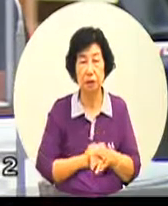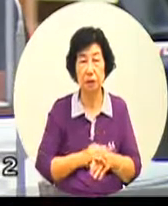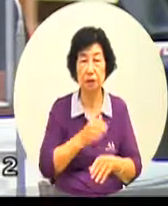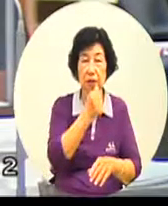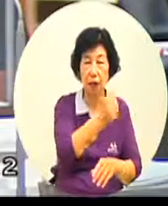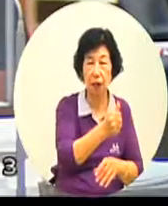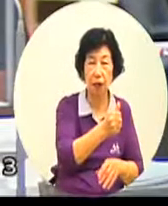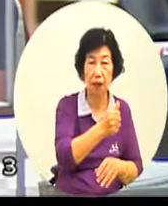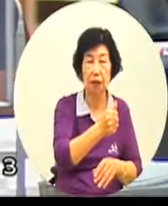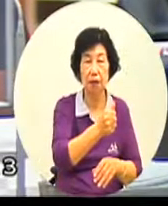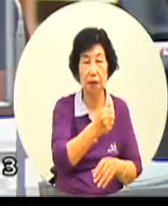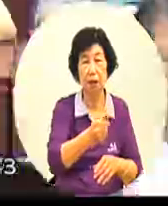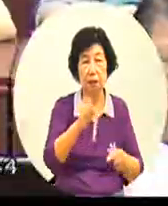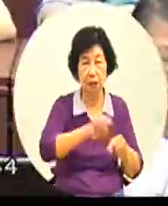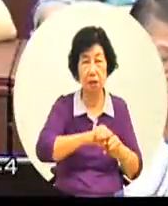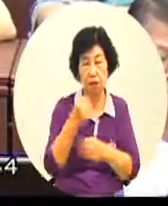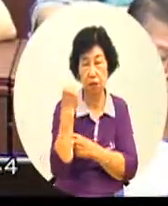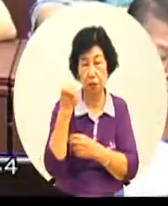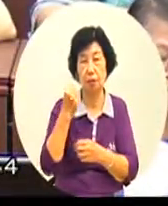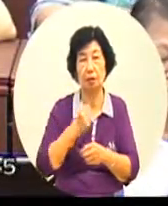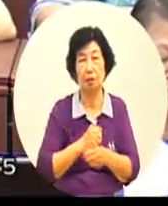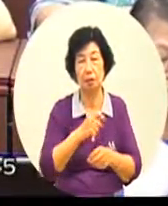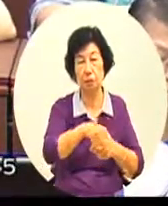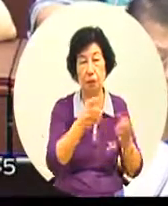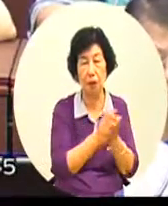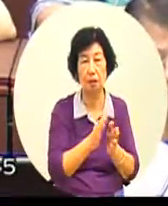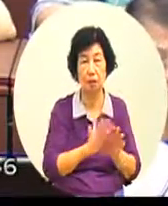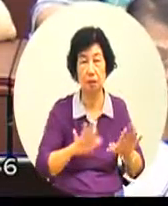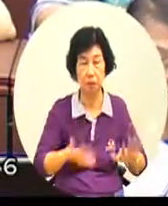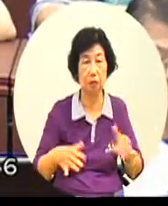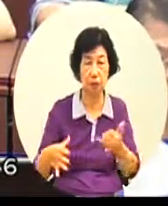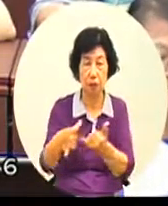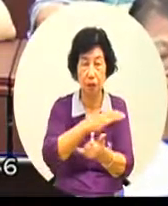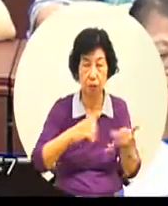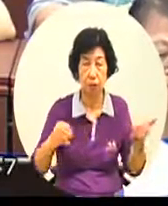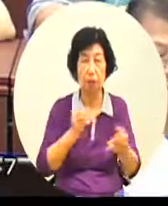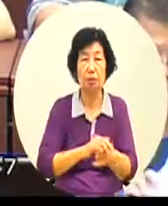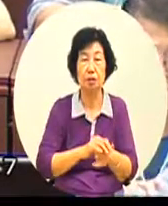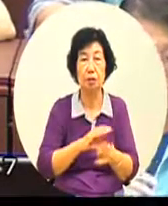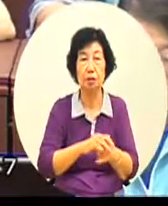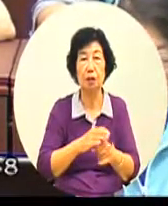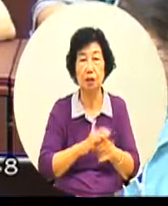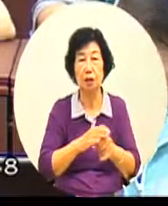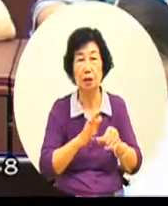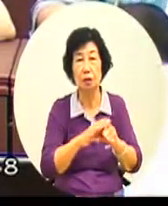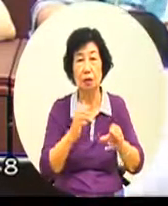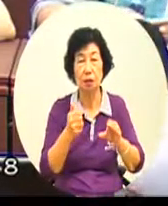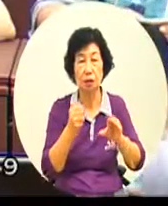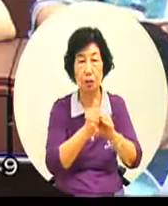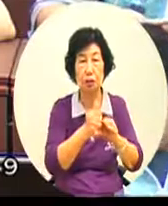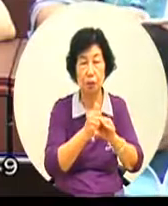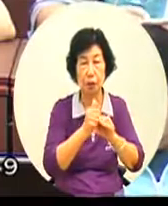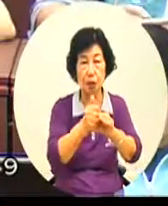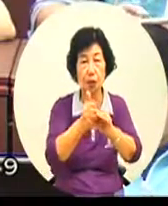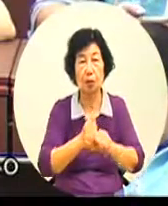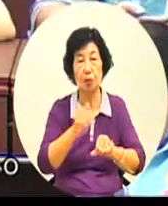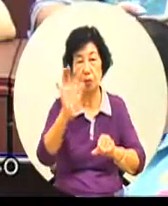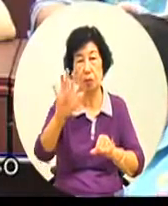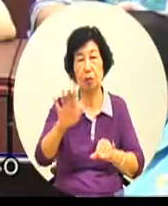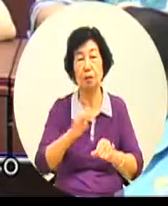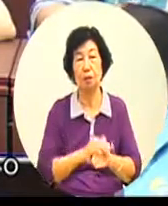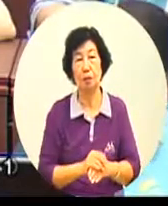到时候也会加强这个部分，因为其实全国各地都是这个接送的这个部分有这个需求，所以我们这